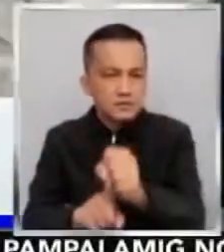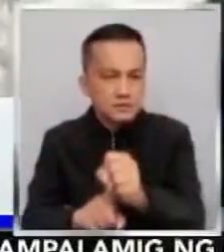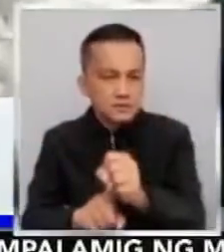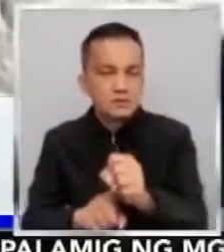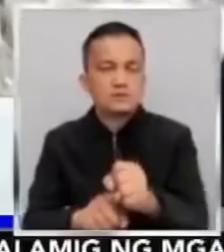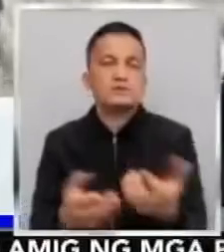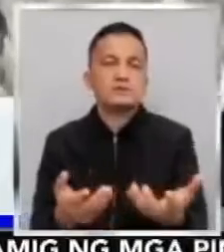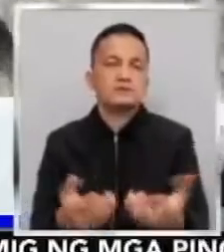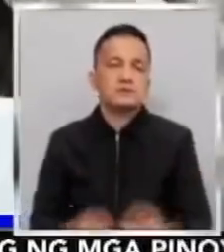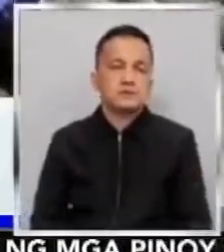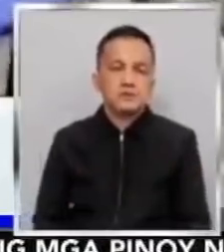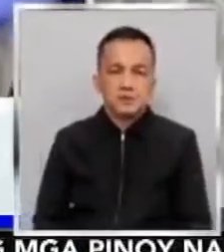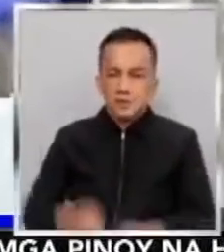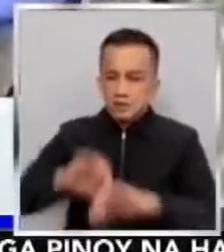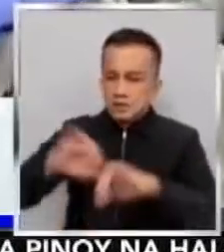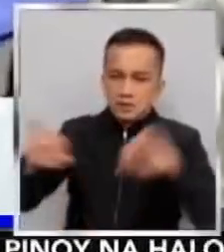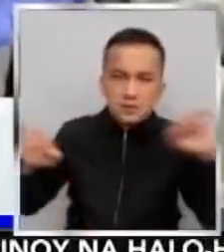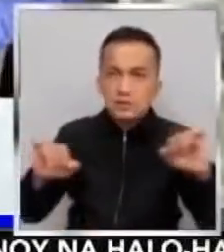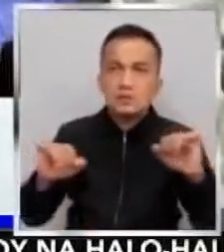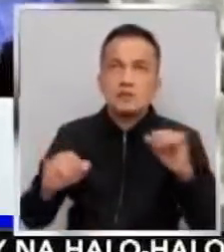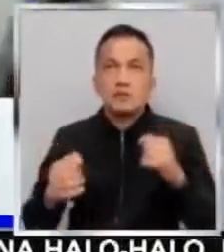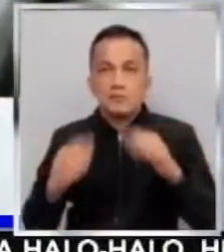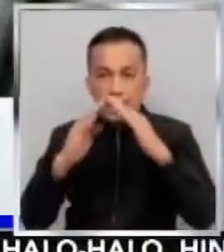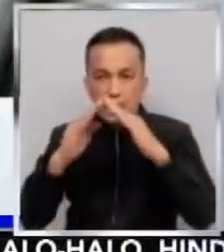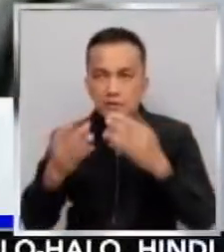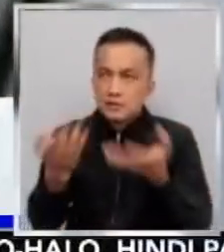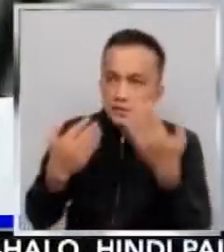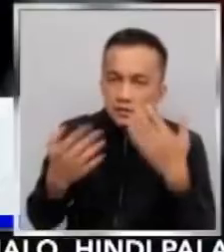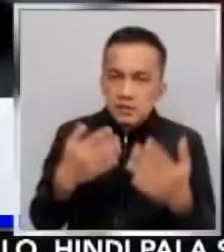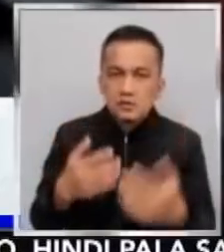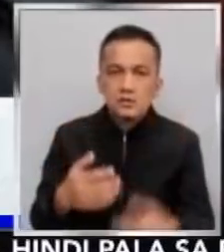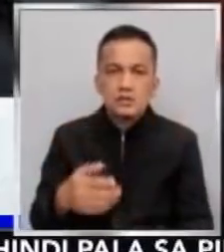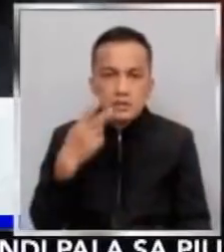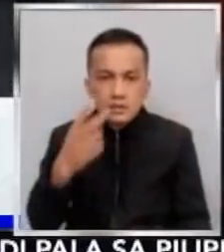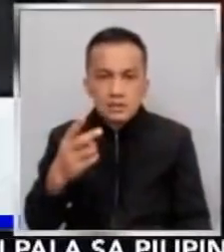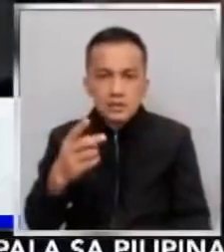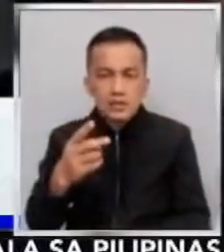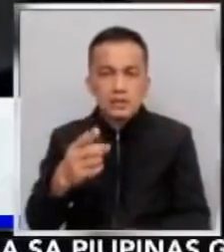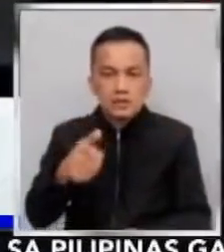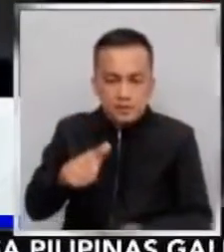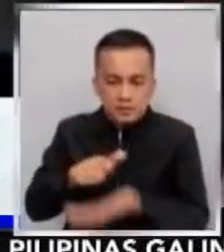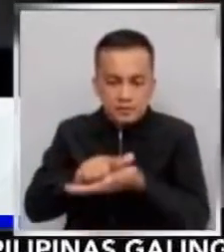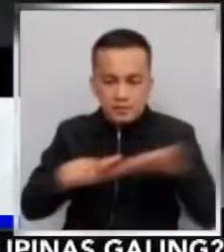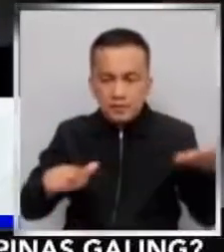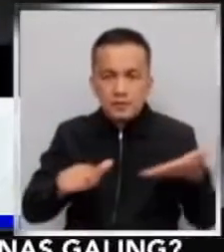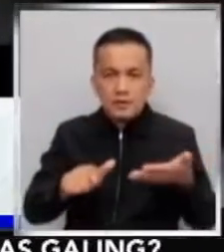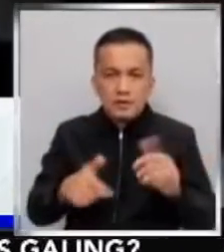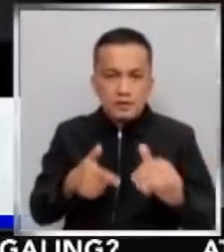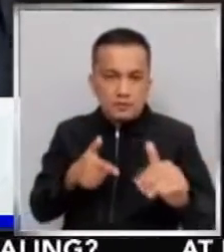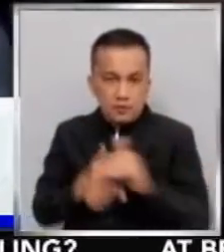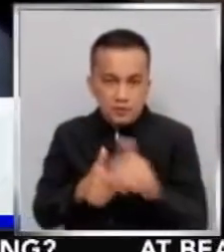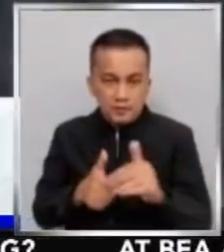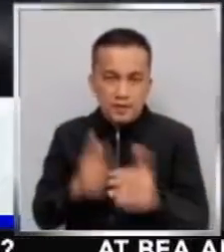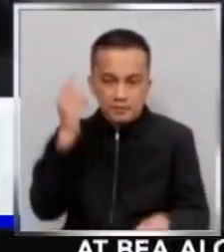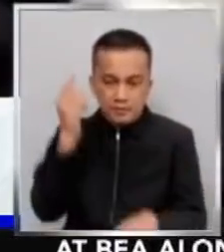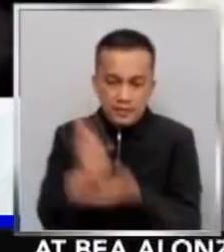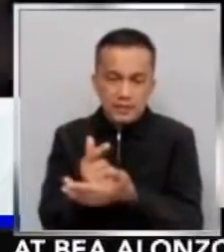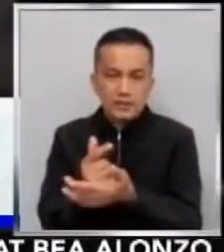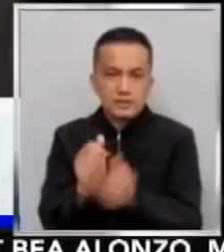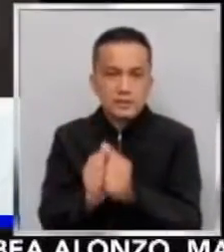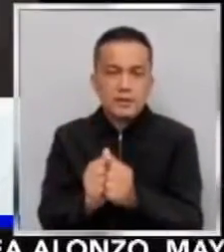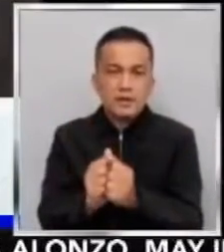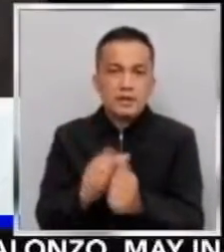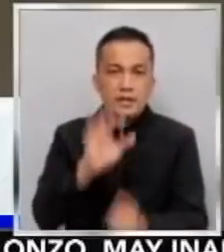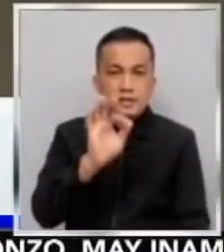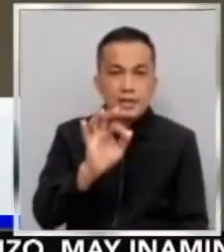Nang halughugin ang kanyang bahay, nakita ang isang kalibre 38, Colt 45 at mga bala, kabilang ang 9mm.